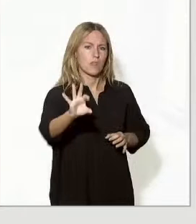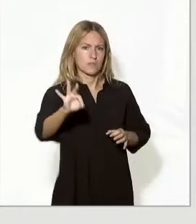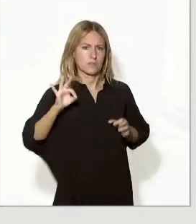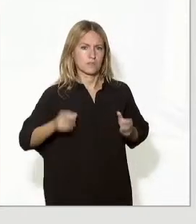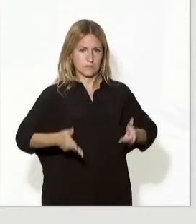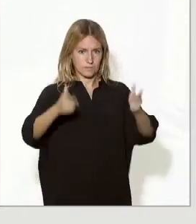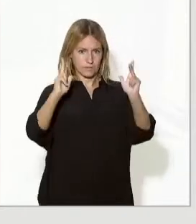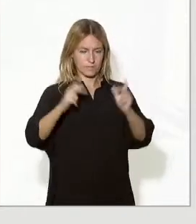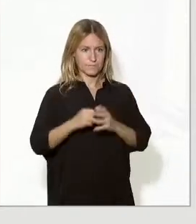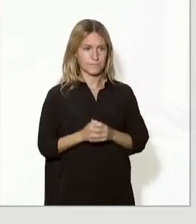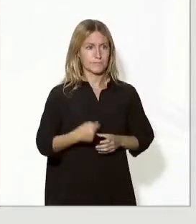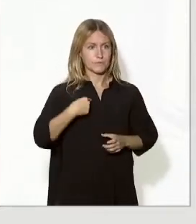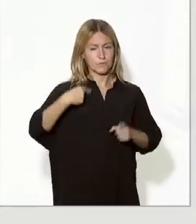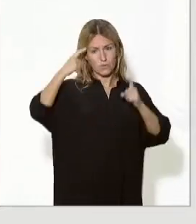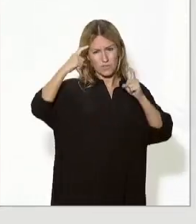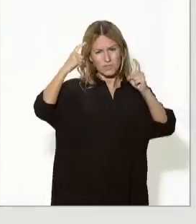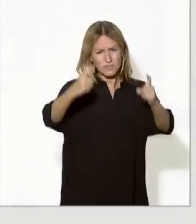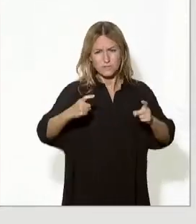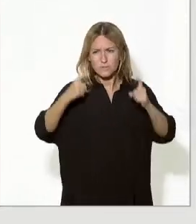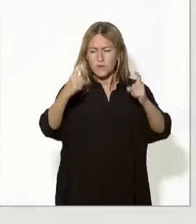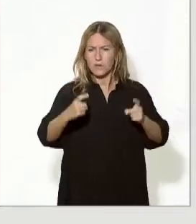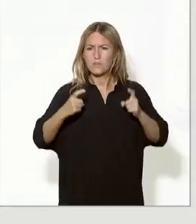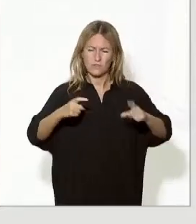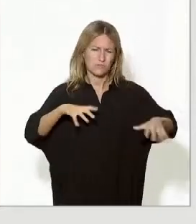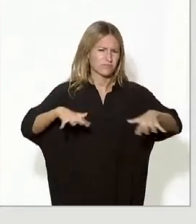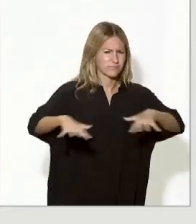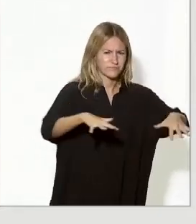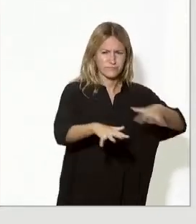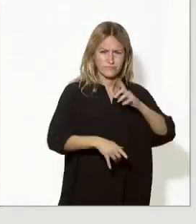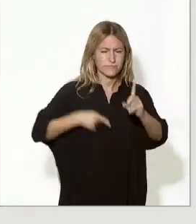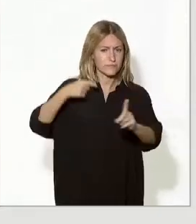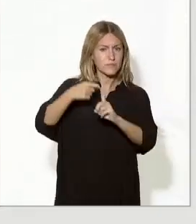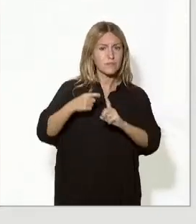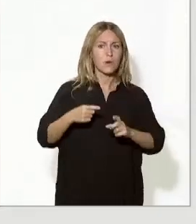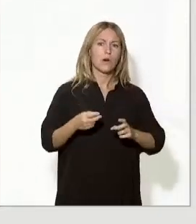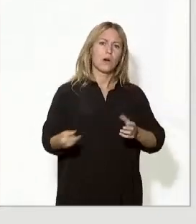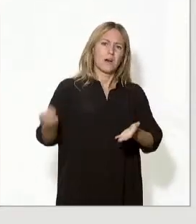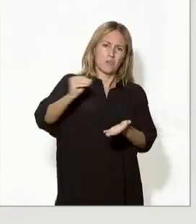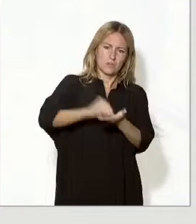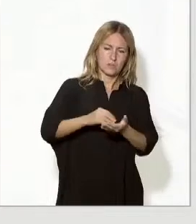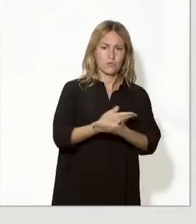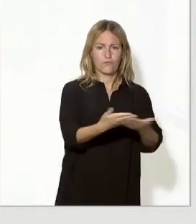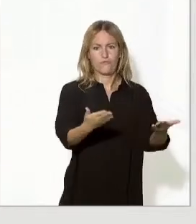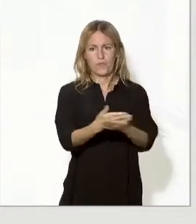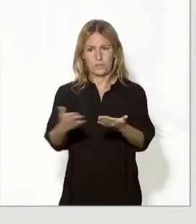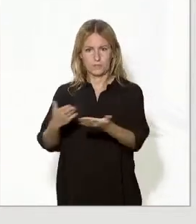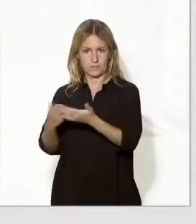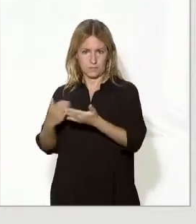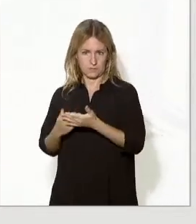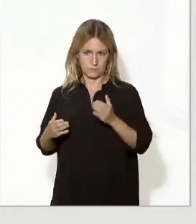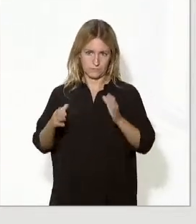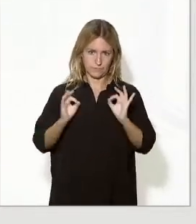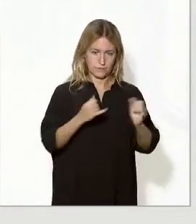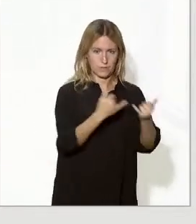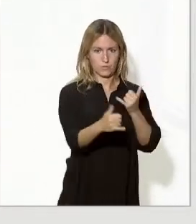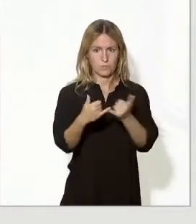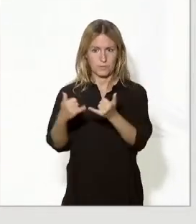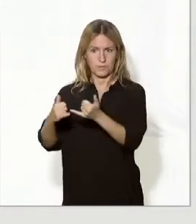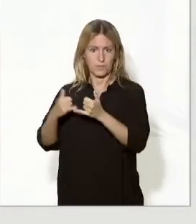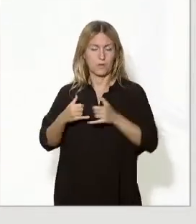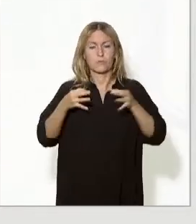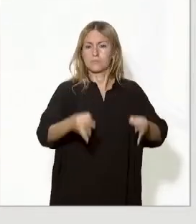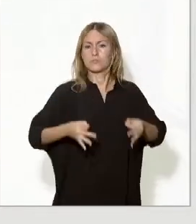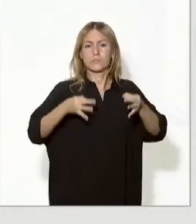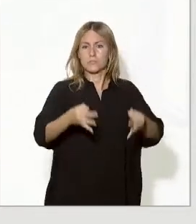tots els meus esforços i tota la meva energia a recollir confiances i ho faré com he fet sempre, pensant, parlant